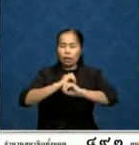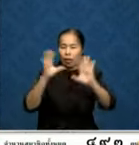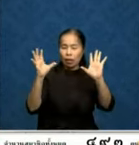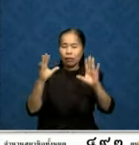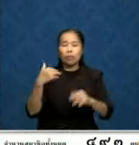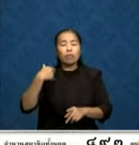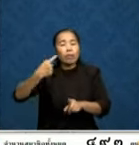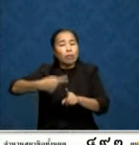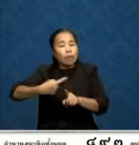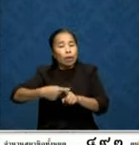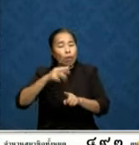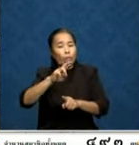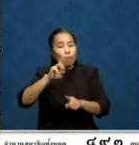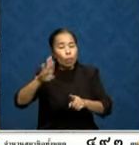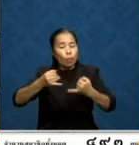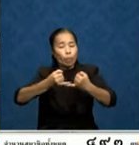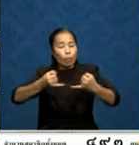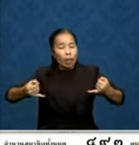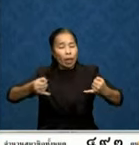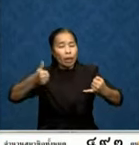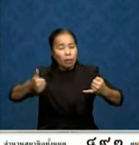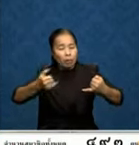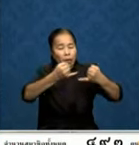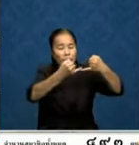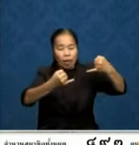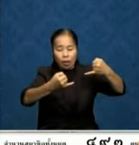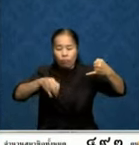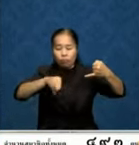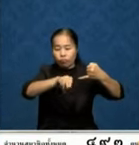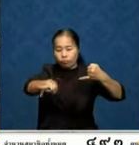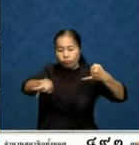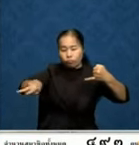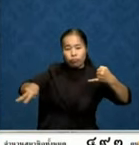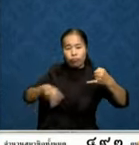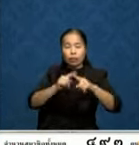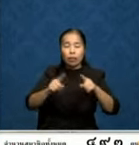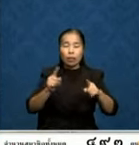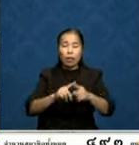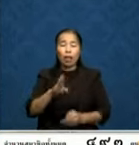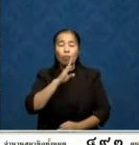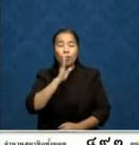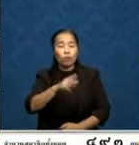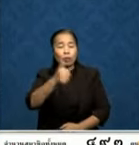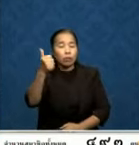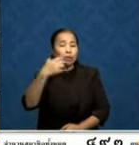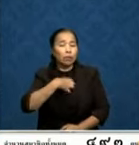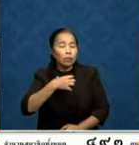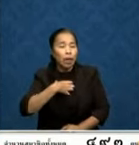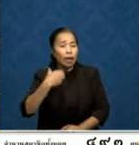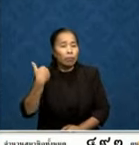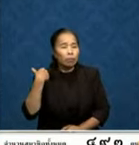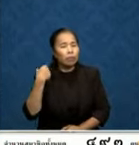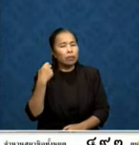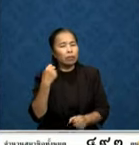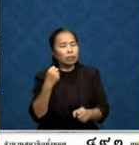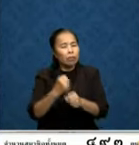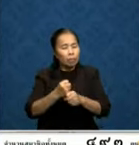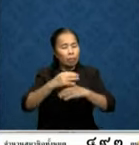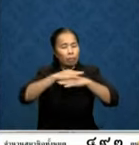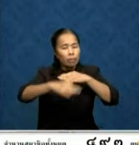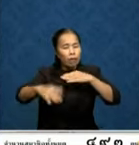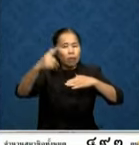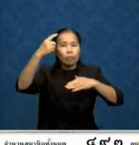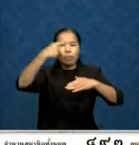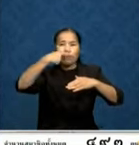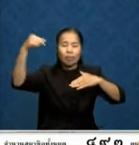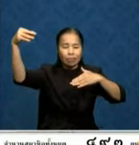ให้เช่าระบบสายส่งแล้วก็ขายไฟให้กับผู้ซื้อต้องการที่ต้องการพลังงานหมุนเวียนได้เนี่ยมันก็เป็นอีกช่องท